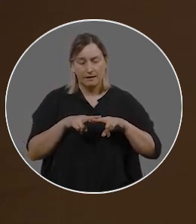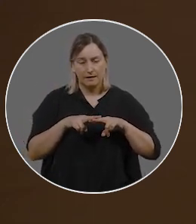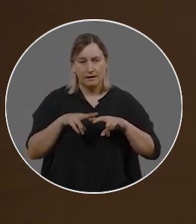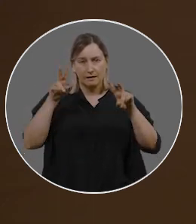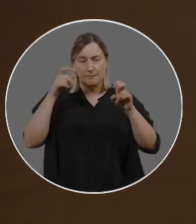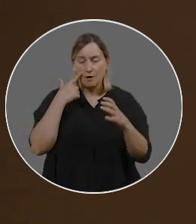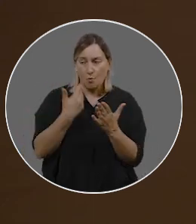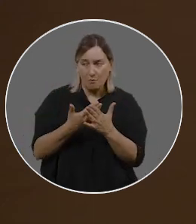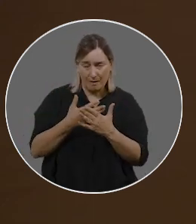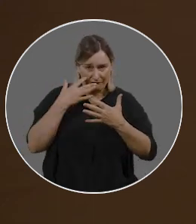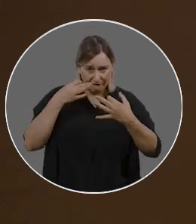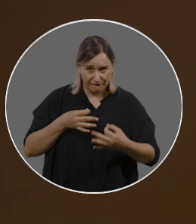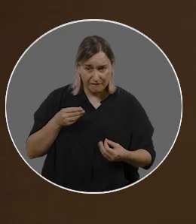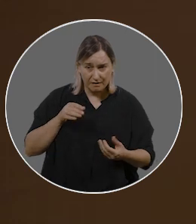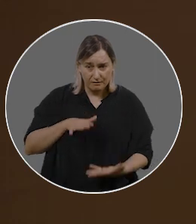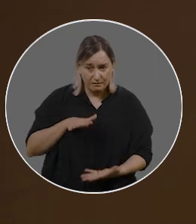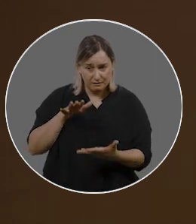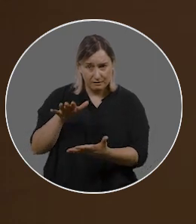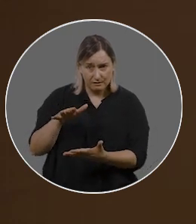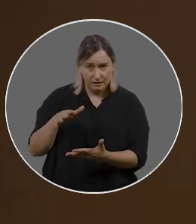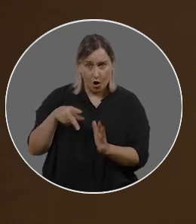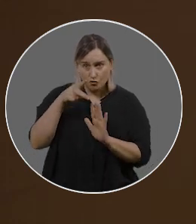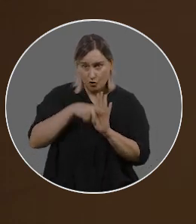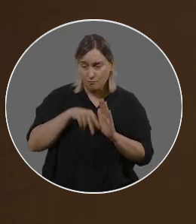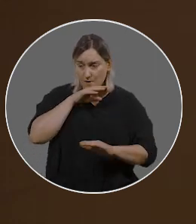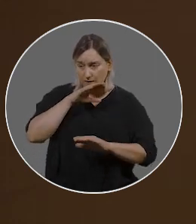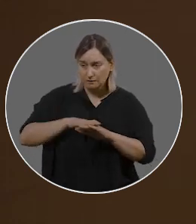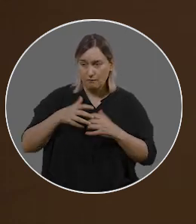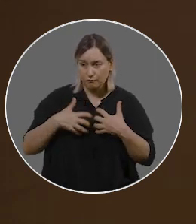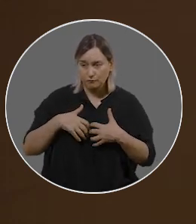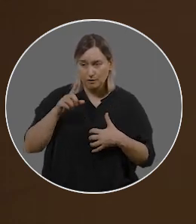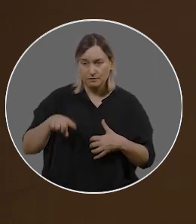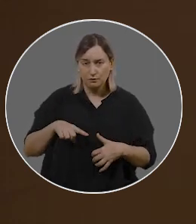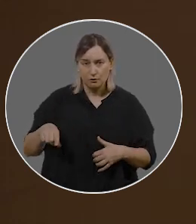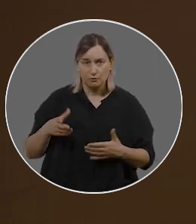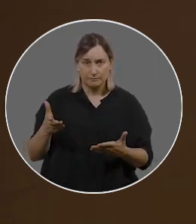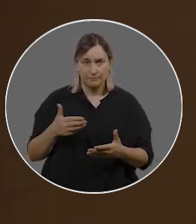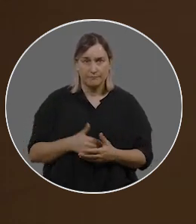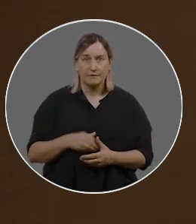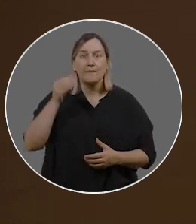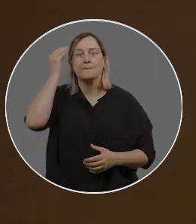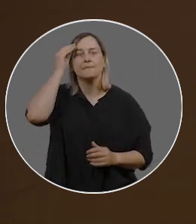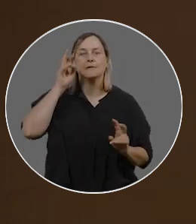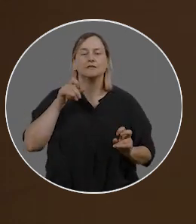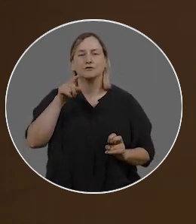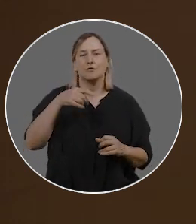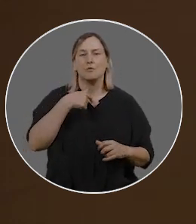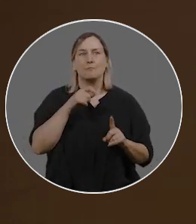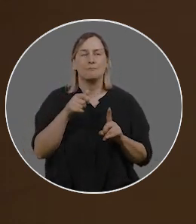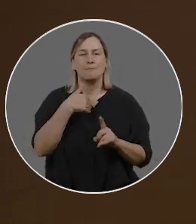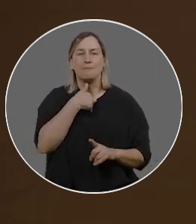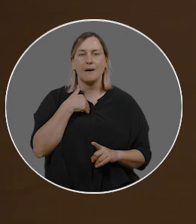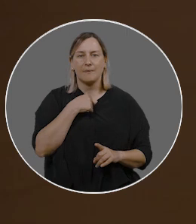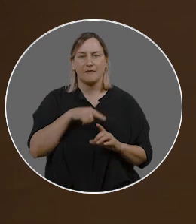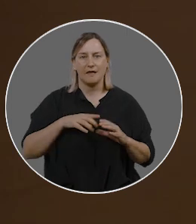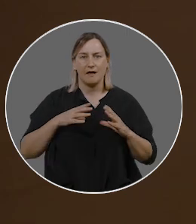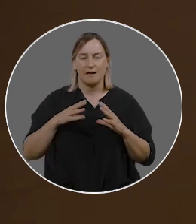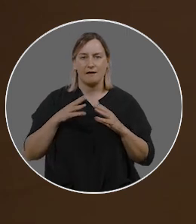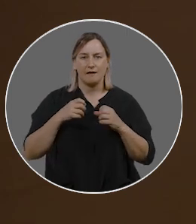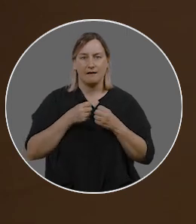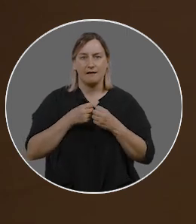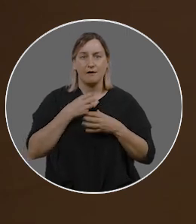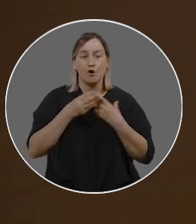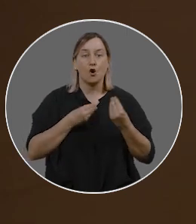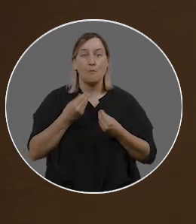per comprovar si realment allò que diu les normes funciona o no funciona. Llavors jo crec que és una mica aquest paper de la universitat. Com fem